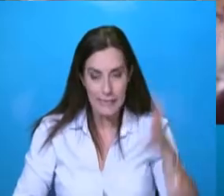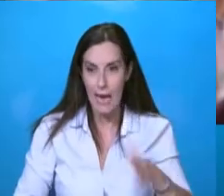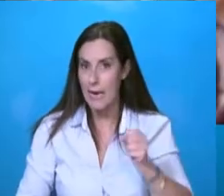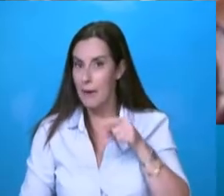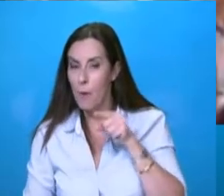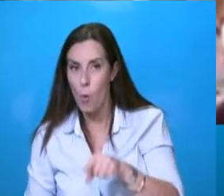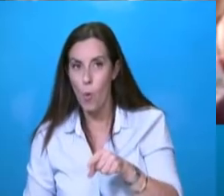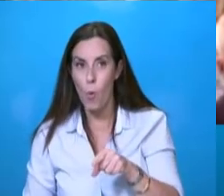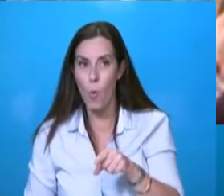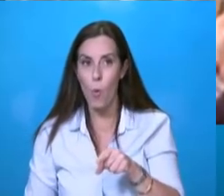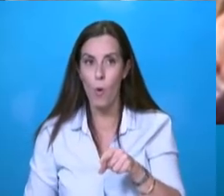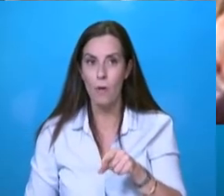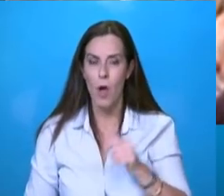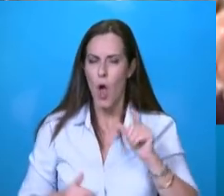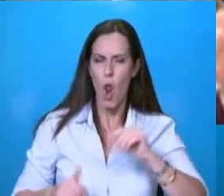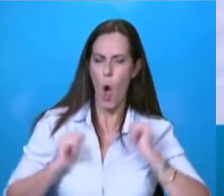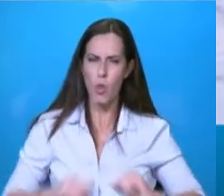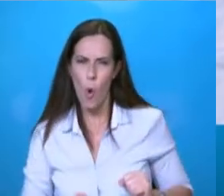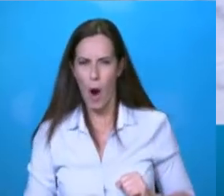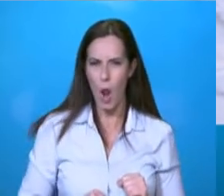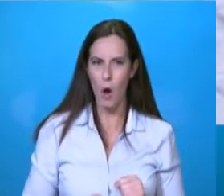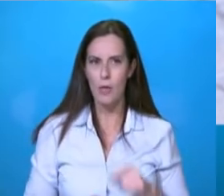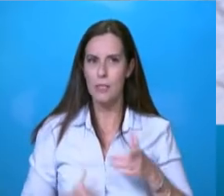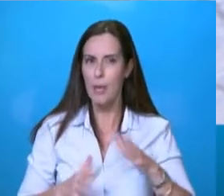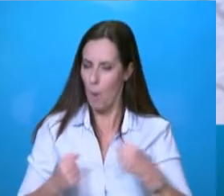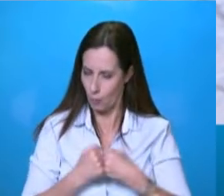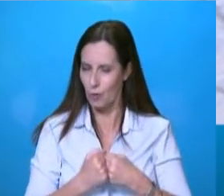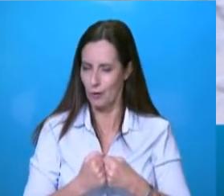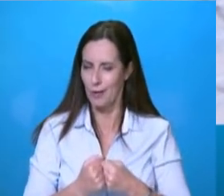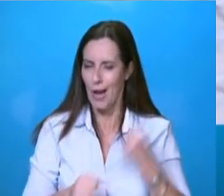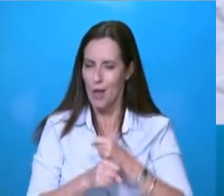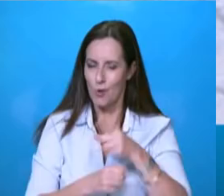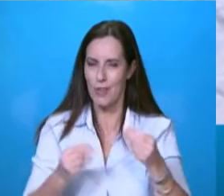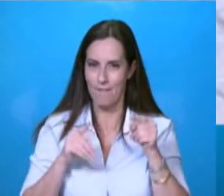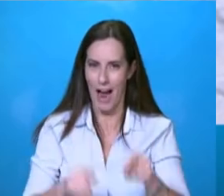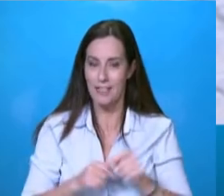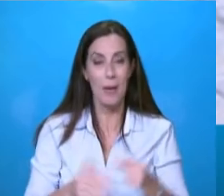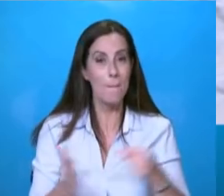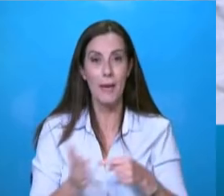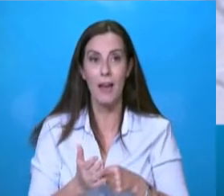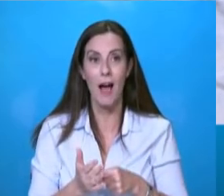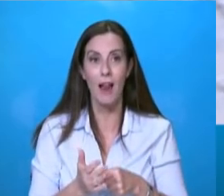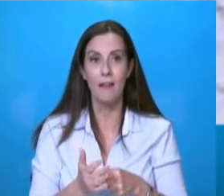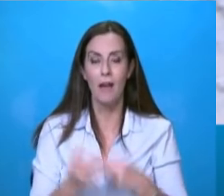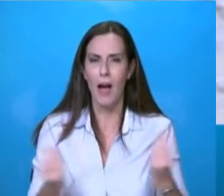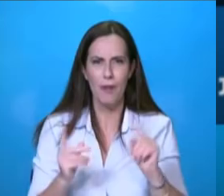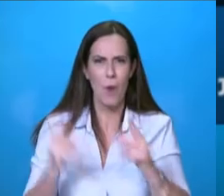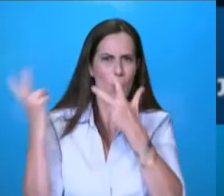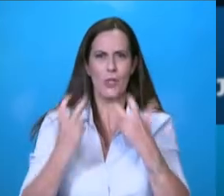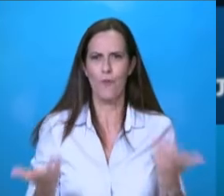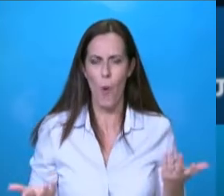הוא נע באי נוחות. זה מאוד מאתגר לשדר אירוע כזה, בגלל ש... הדברים לא